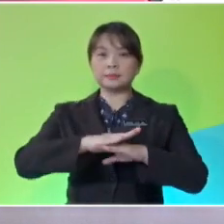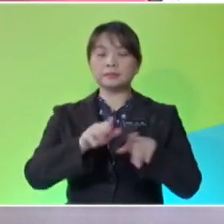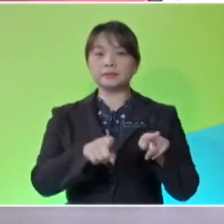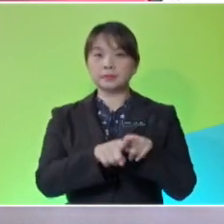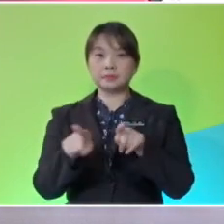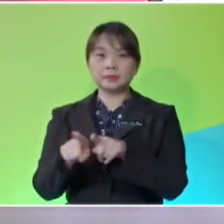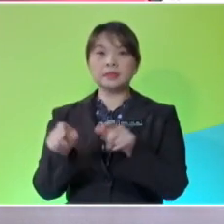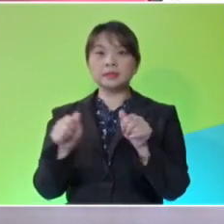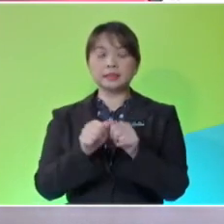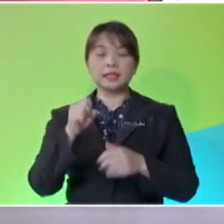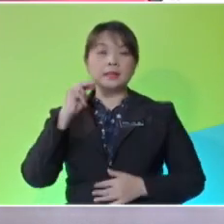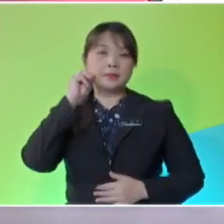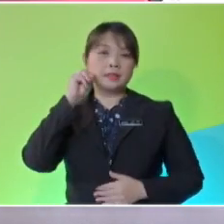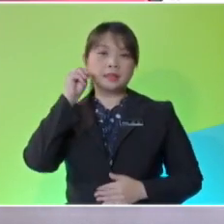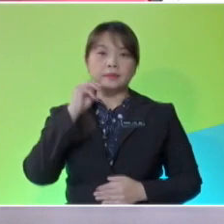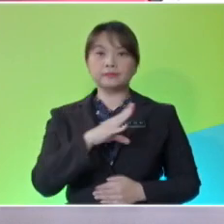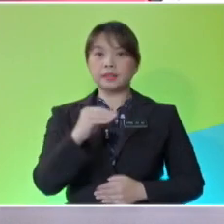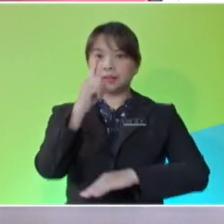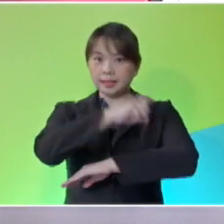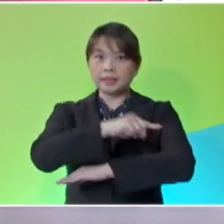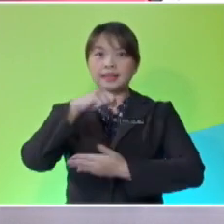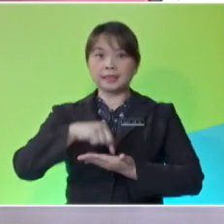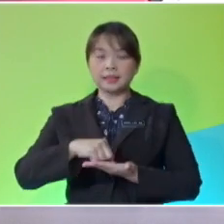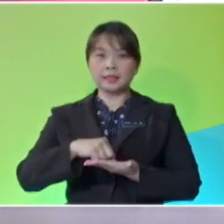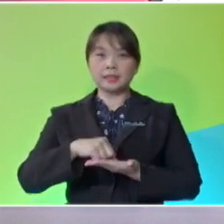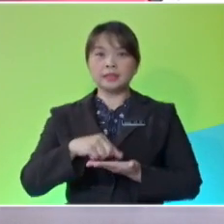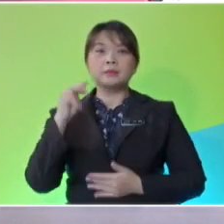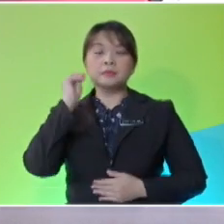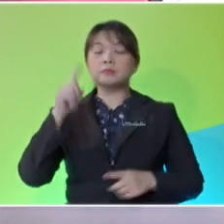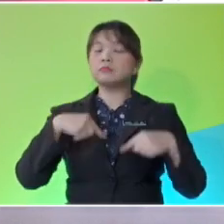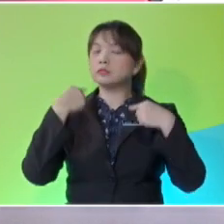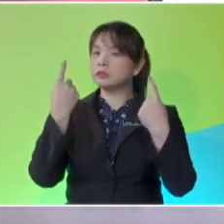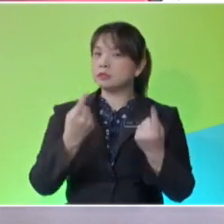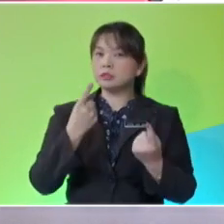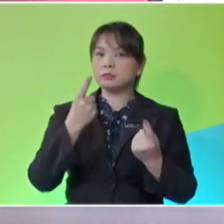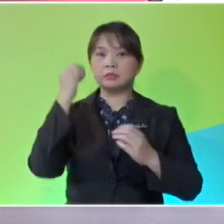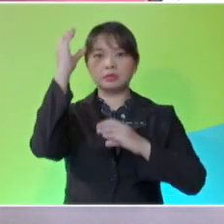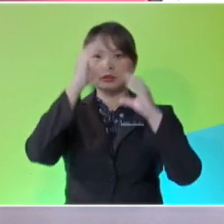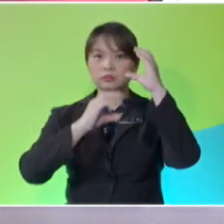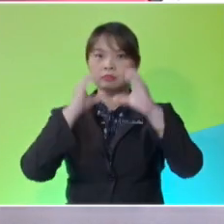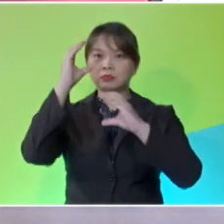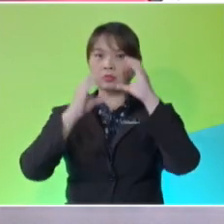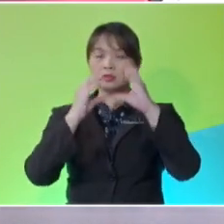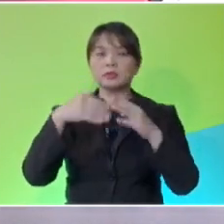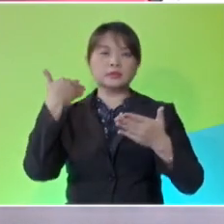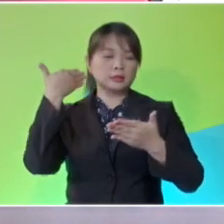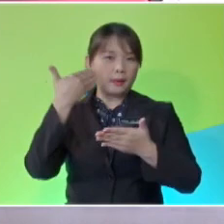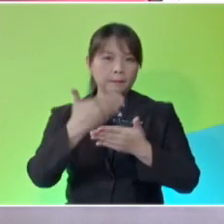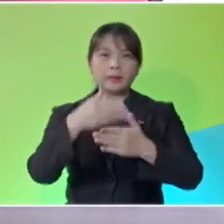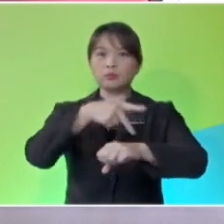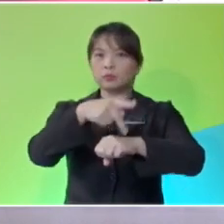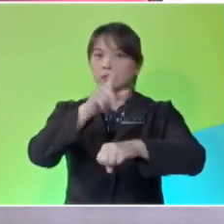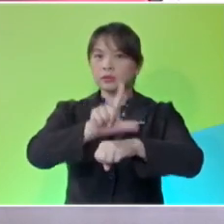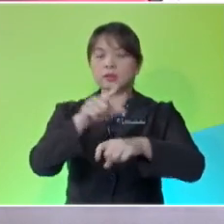saya Samira Nazir Hari ini kawan-kawan saya pergi meluncur jauh saya pergi sampai ke dataran hilang tapi